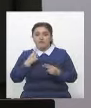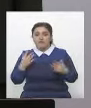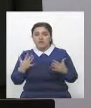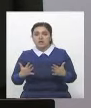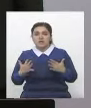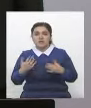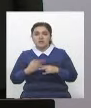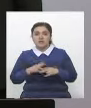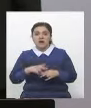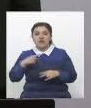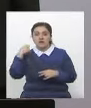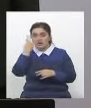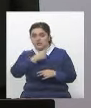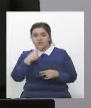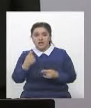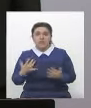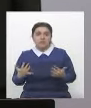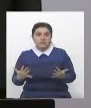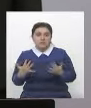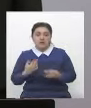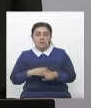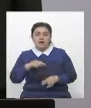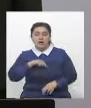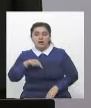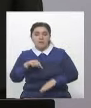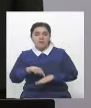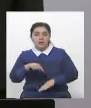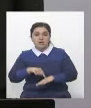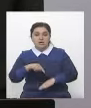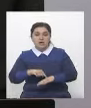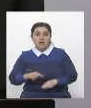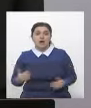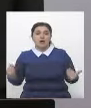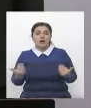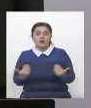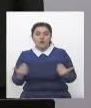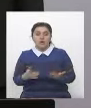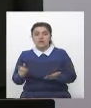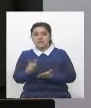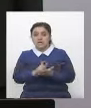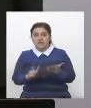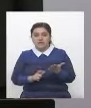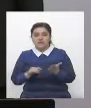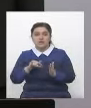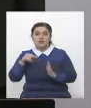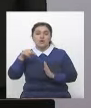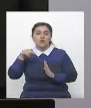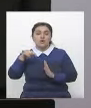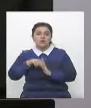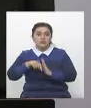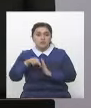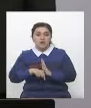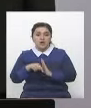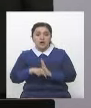выразительности создают внешнее впечатление, эмоциональное. А какое стихотворение изнутри,